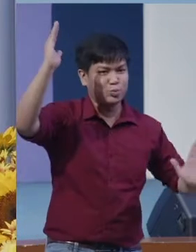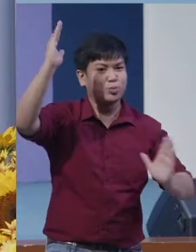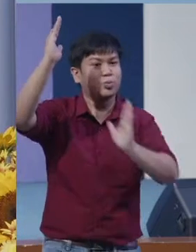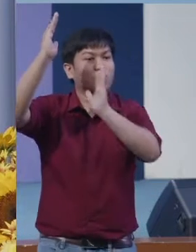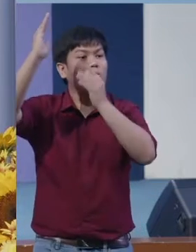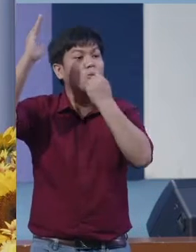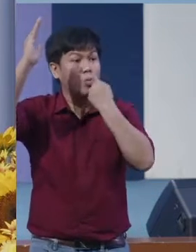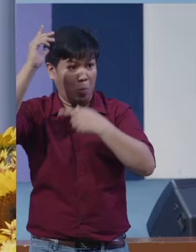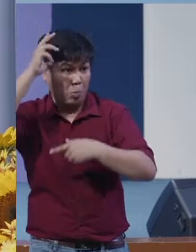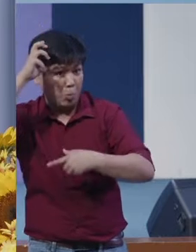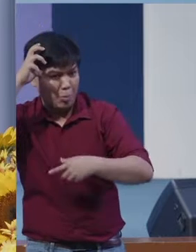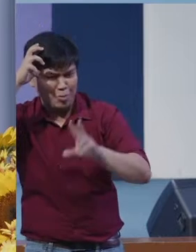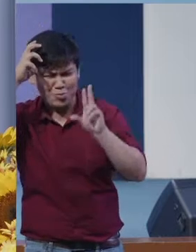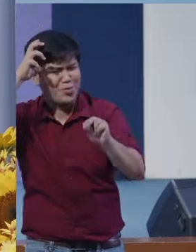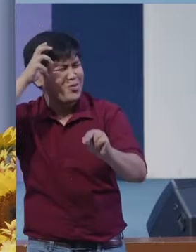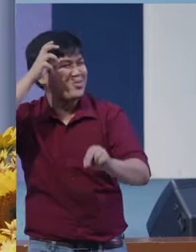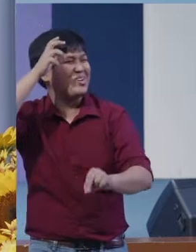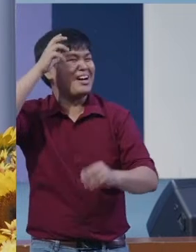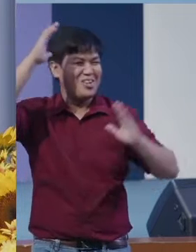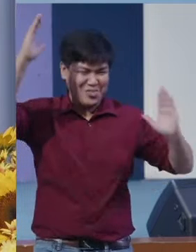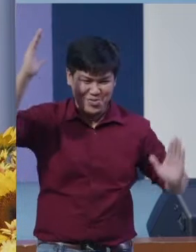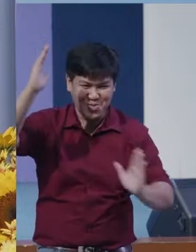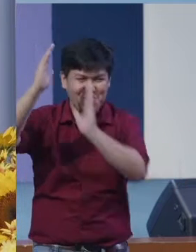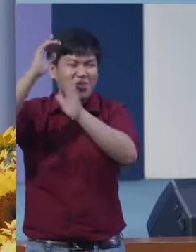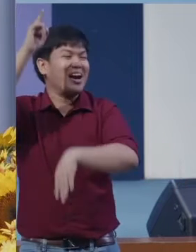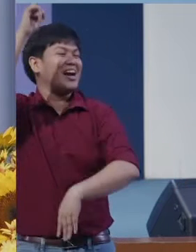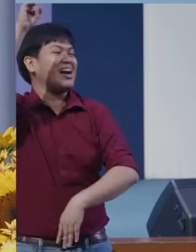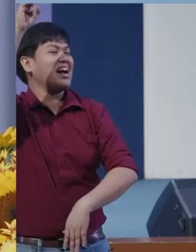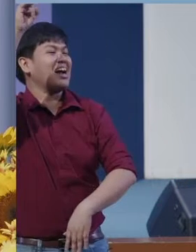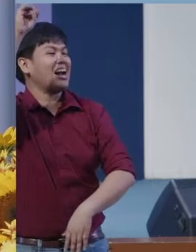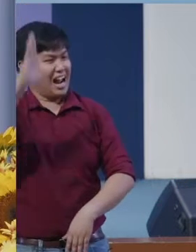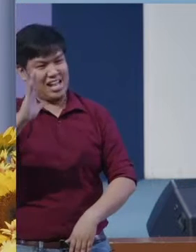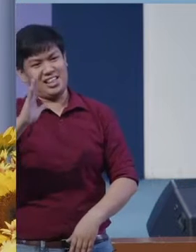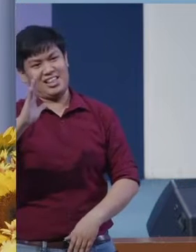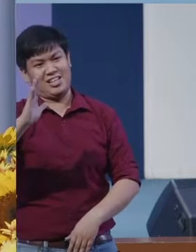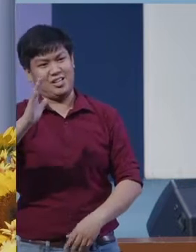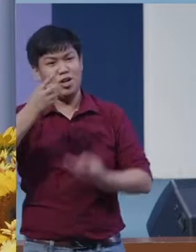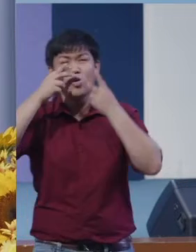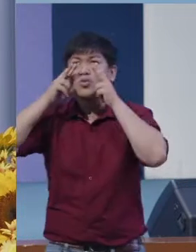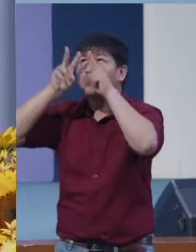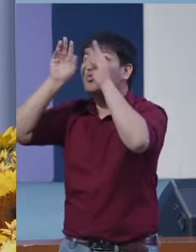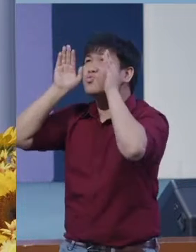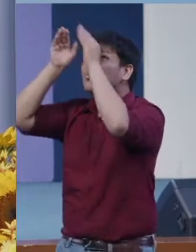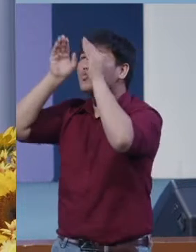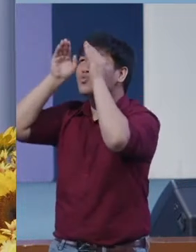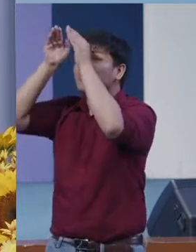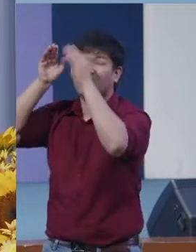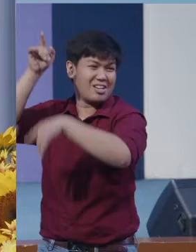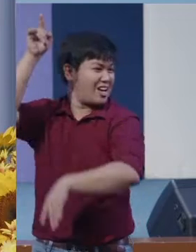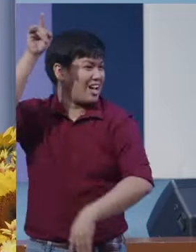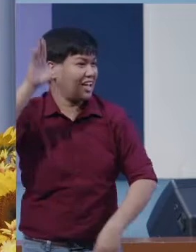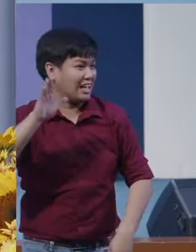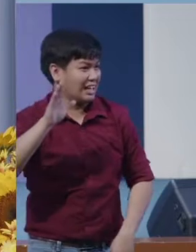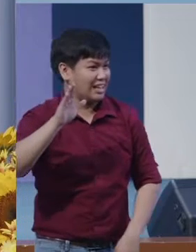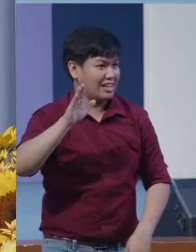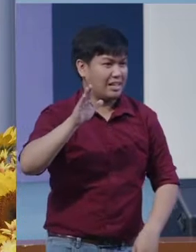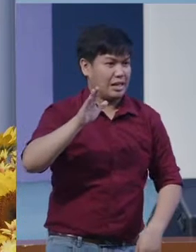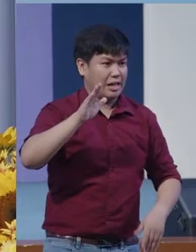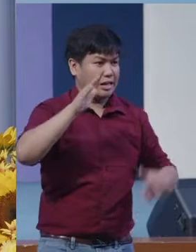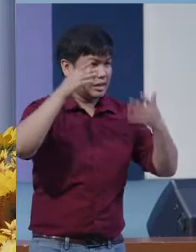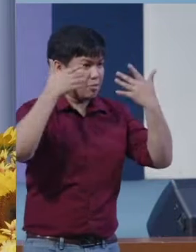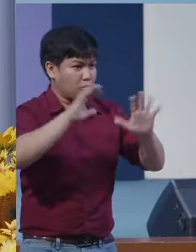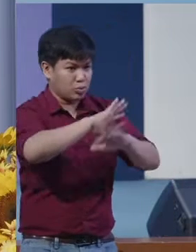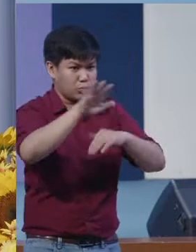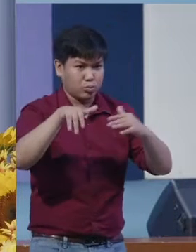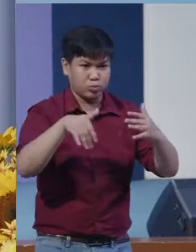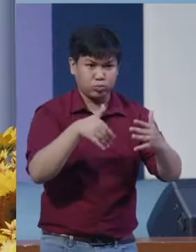draw near to you. So lumapit sa Diyos, tumingin sa Diyos, tumingala sa Kanya. At